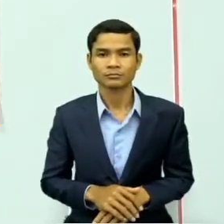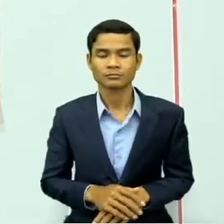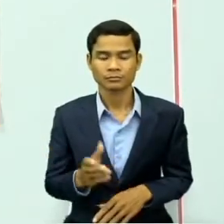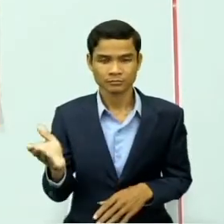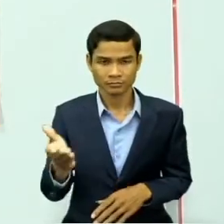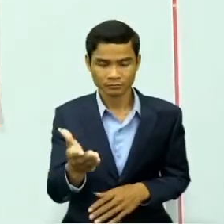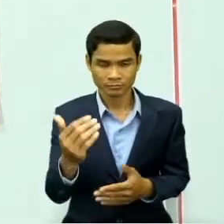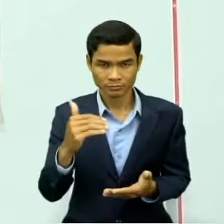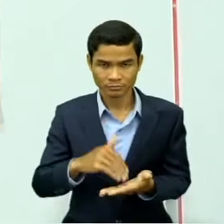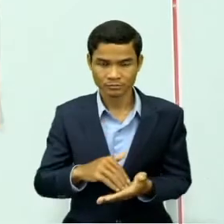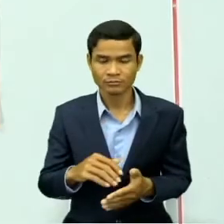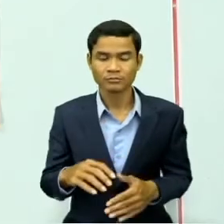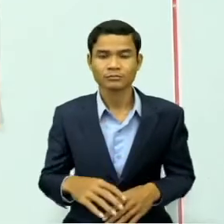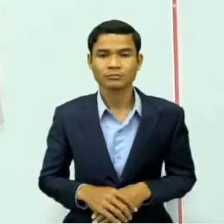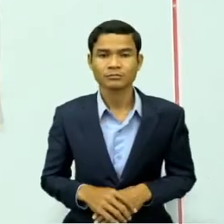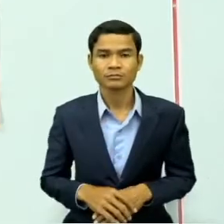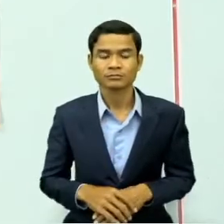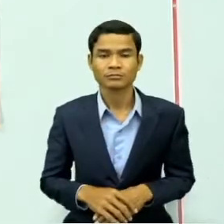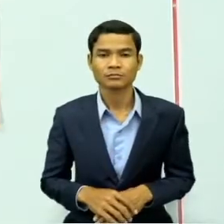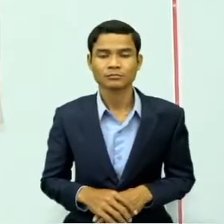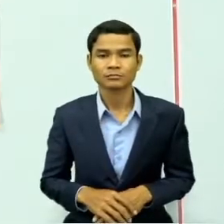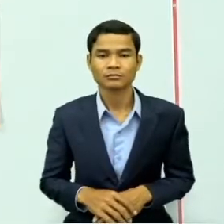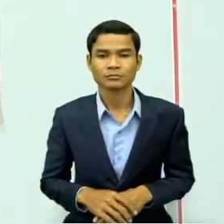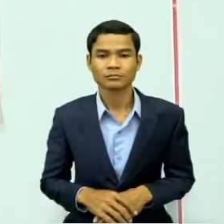Chà, một đoạn tiết.